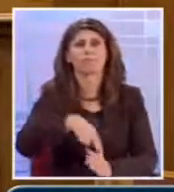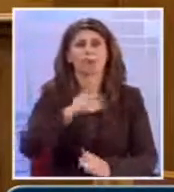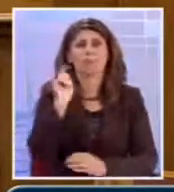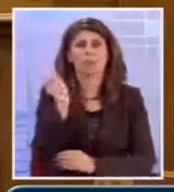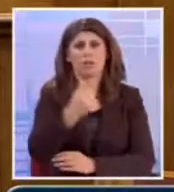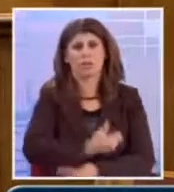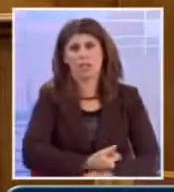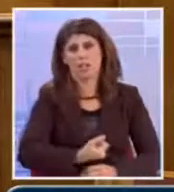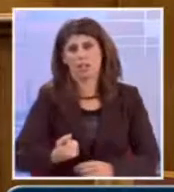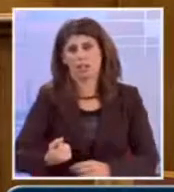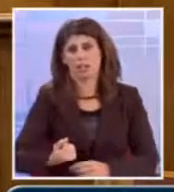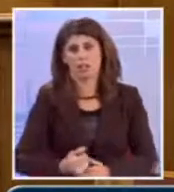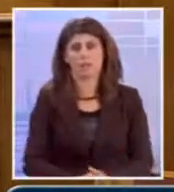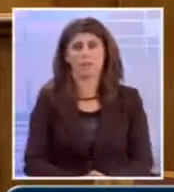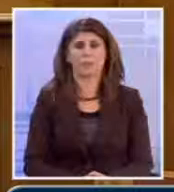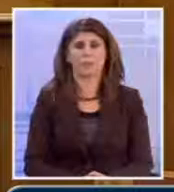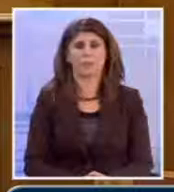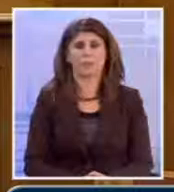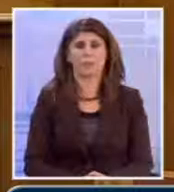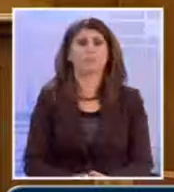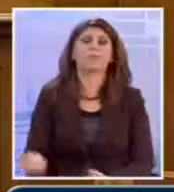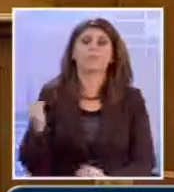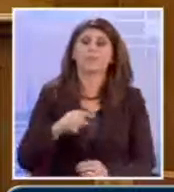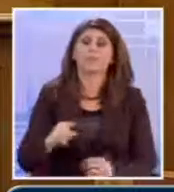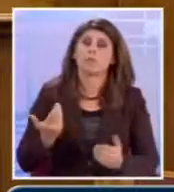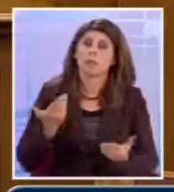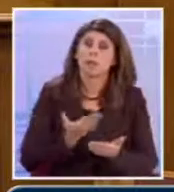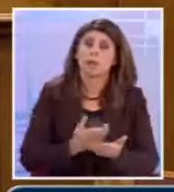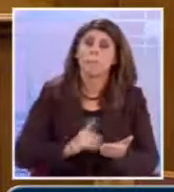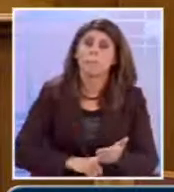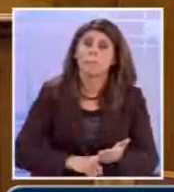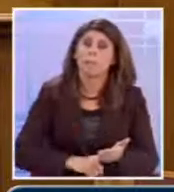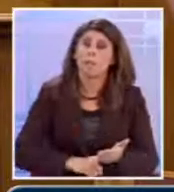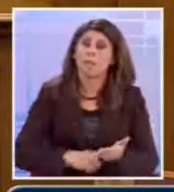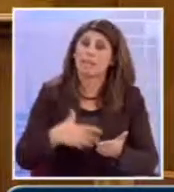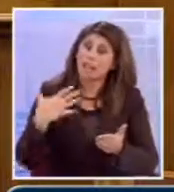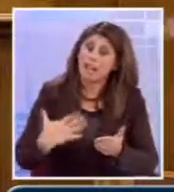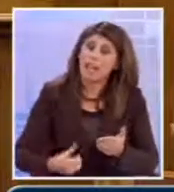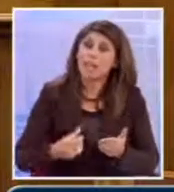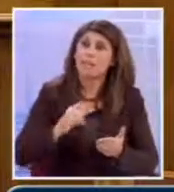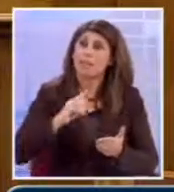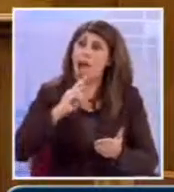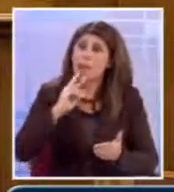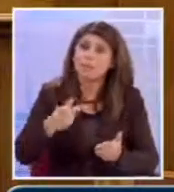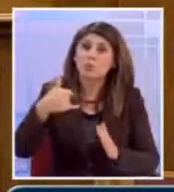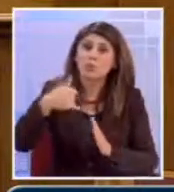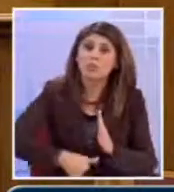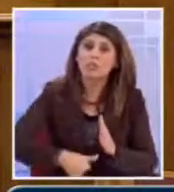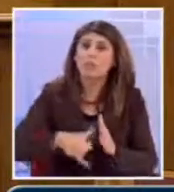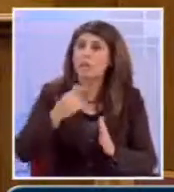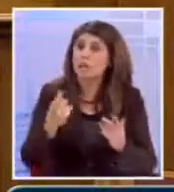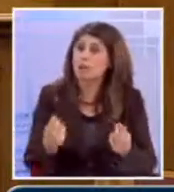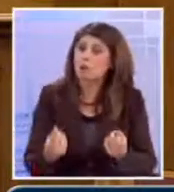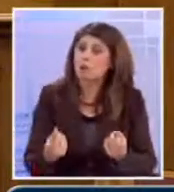της λιτότητας. Μια εναλλακτική πρόταση πρέπει να απαντήσει με επιτυχία στις πραγματικές προκλήσεις